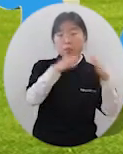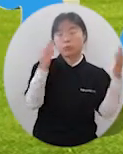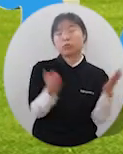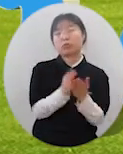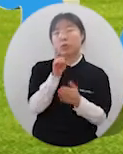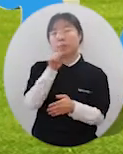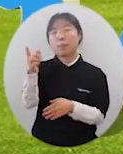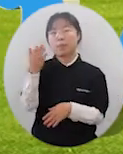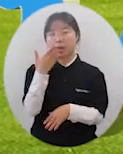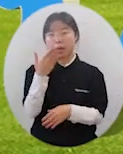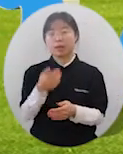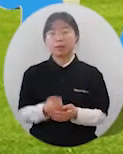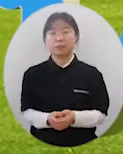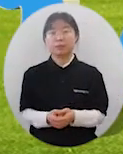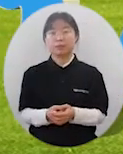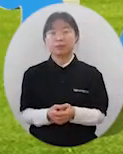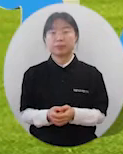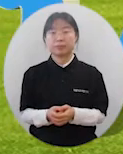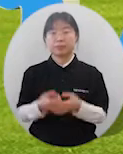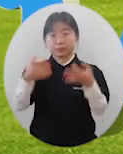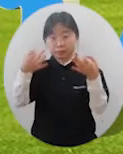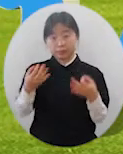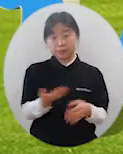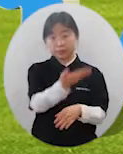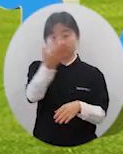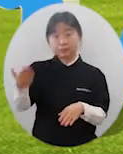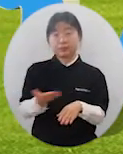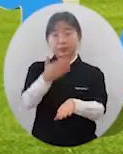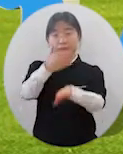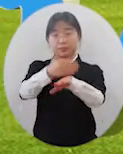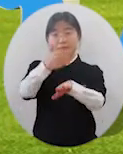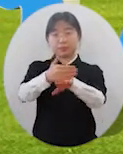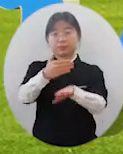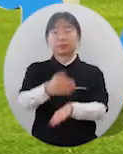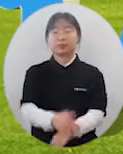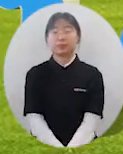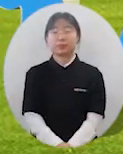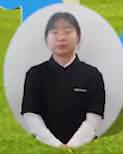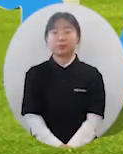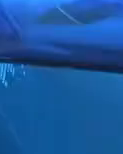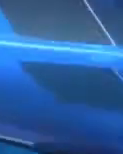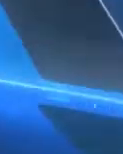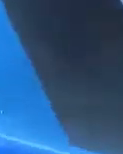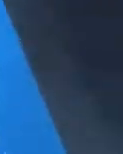가능합니다. 준비한 소식은 여기까지입니다. 시청해주신 여러분 고맙습니다.